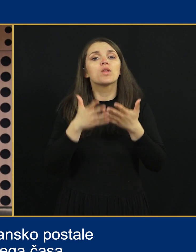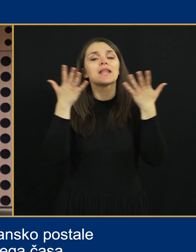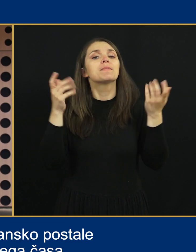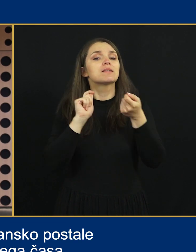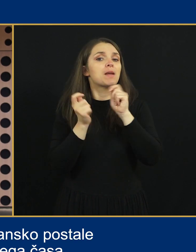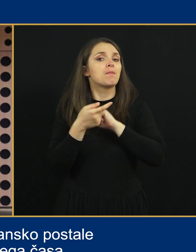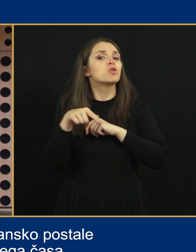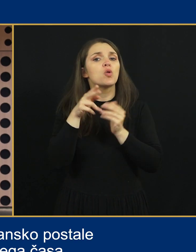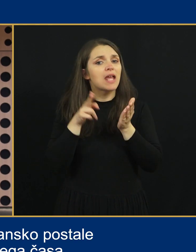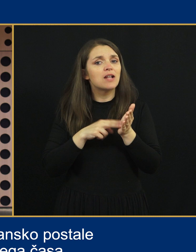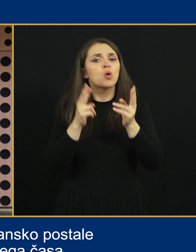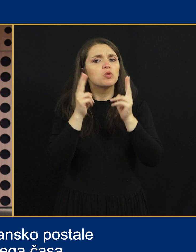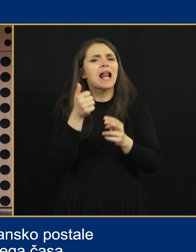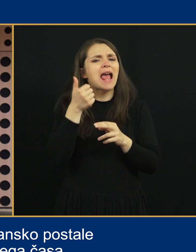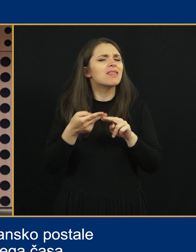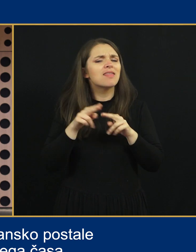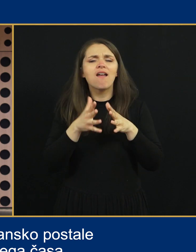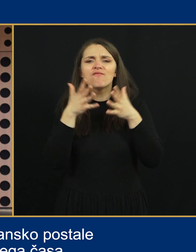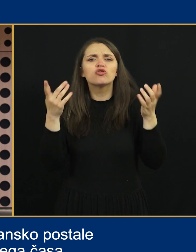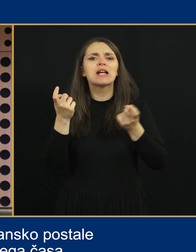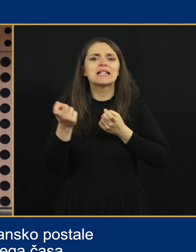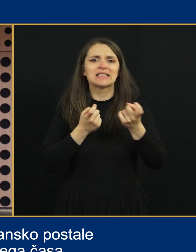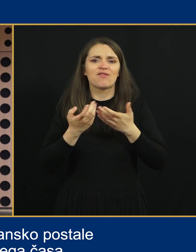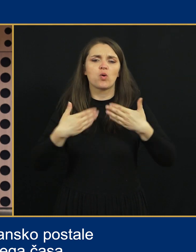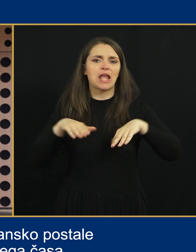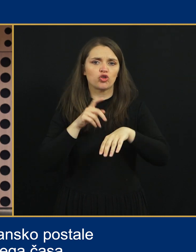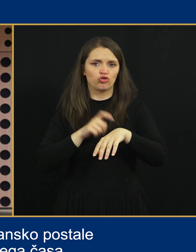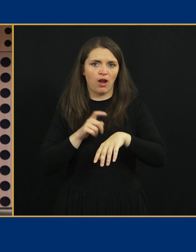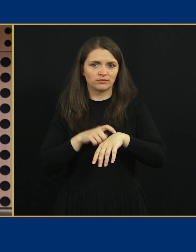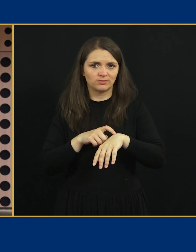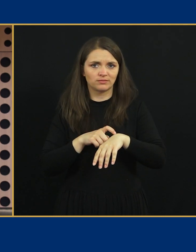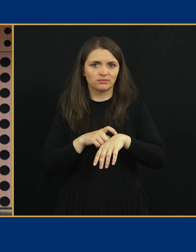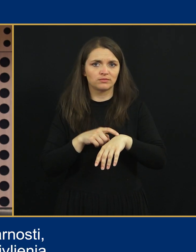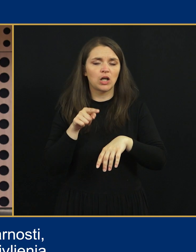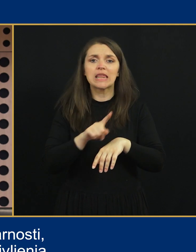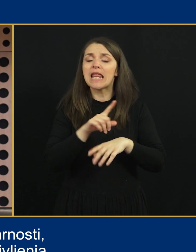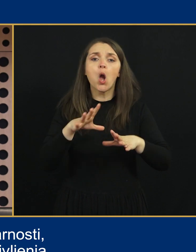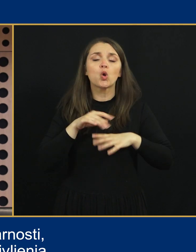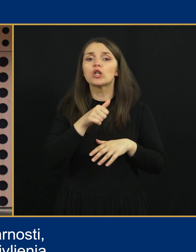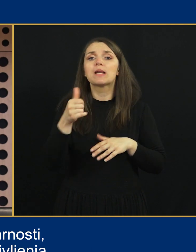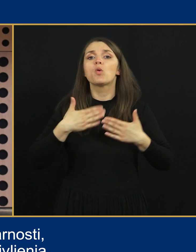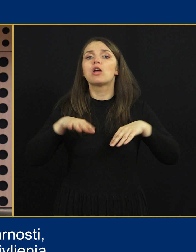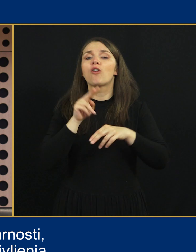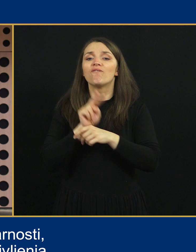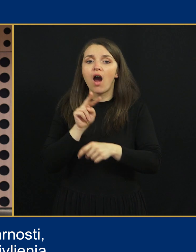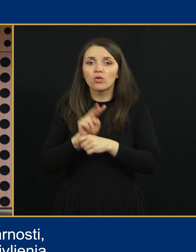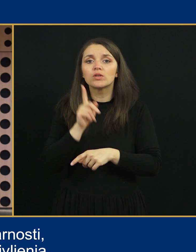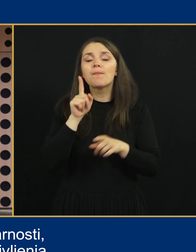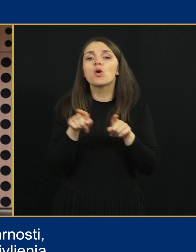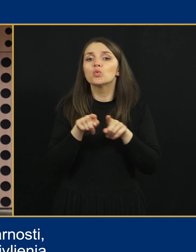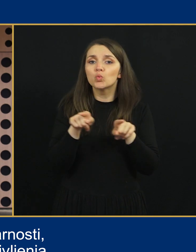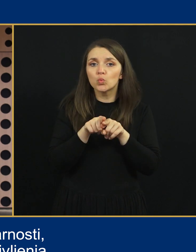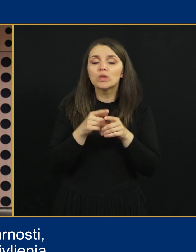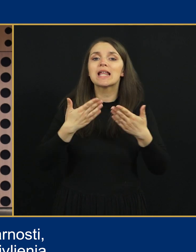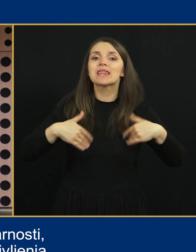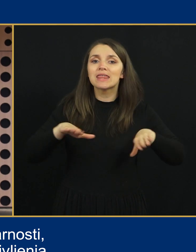Podnebne spremembe so dejansko postale eden največjih izzivov našega časa, ki ne ogroža le naše varnosti, temveč